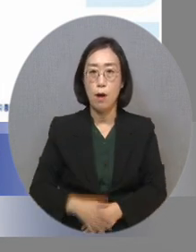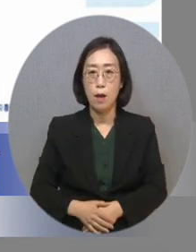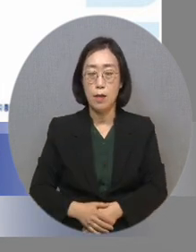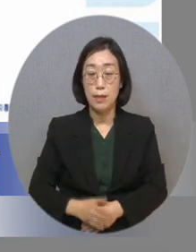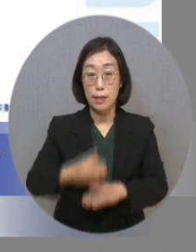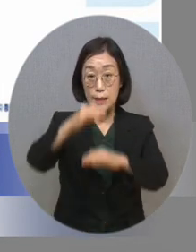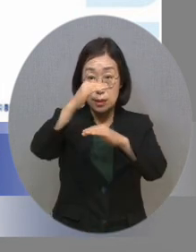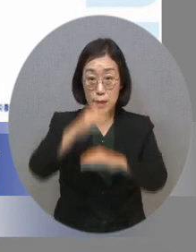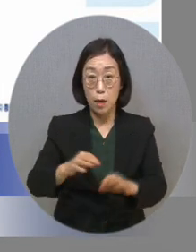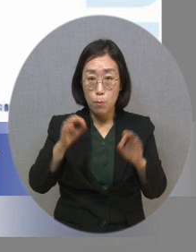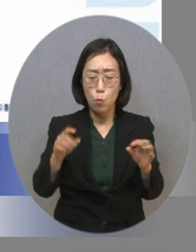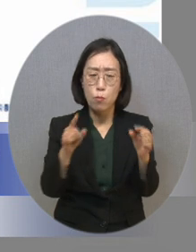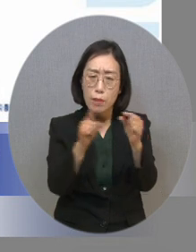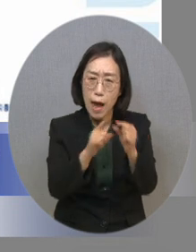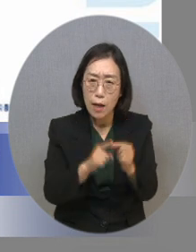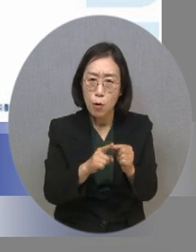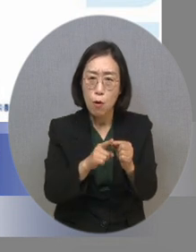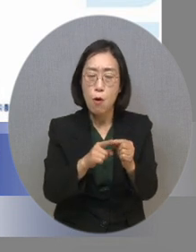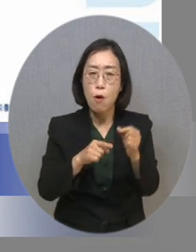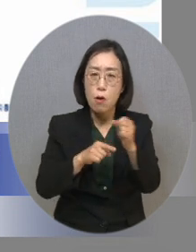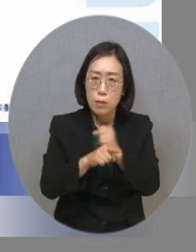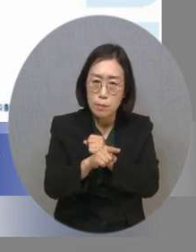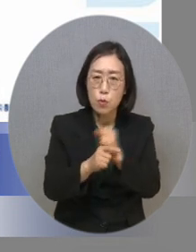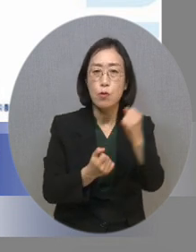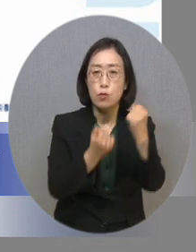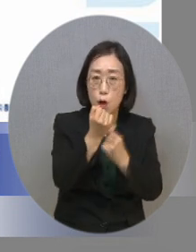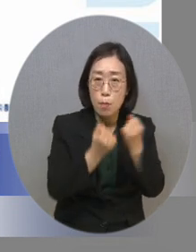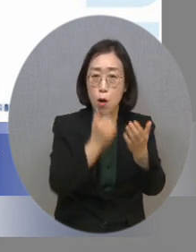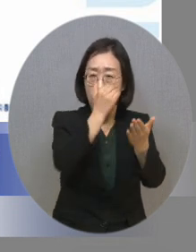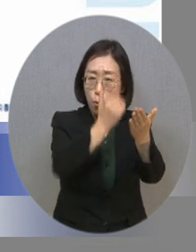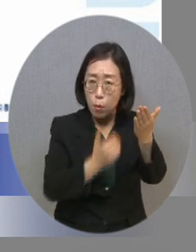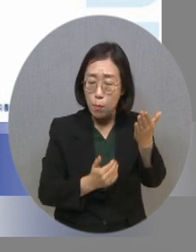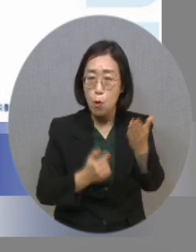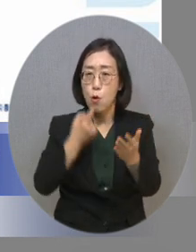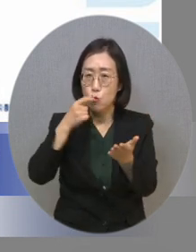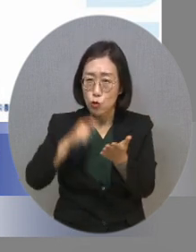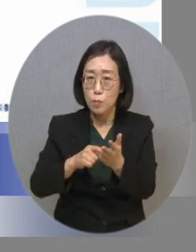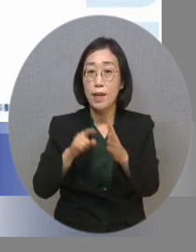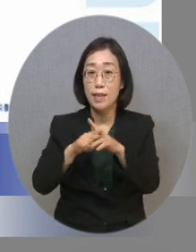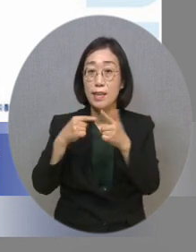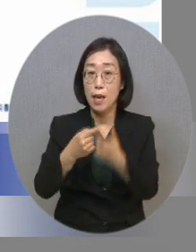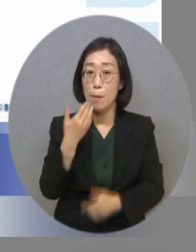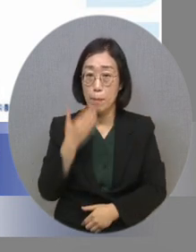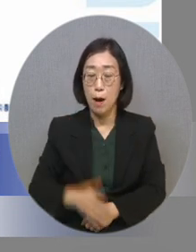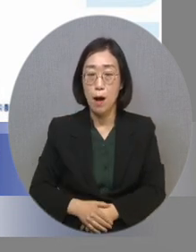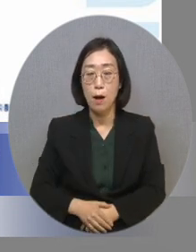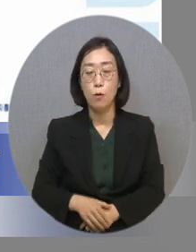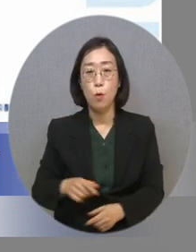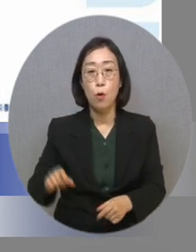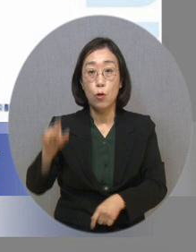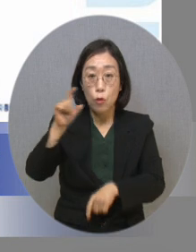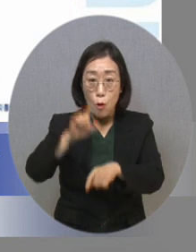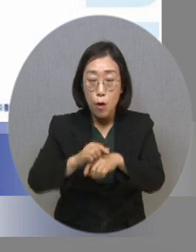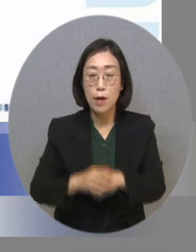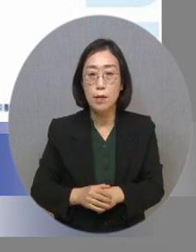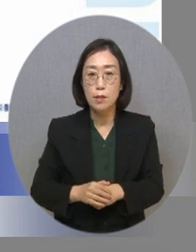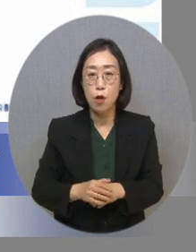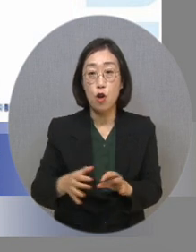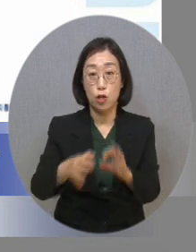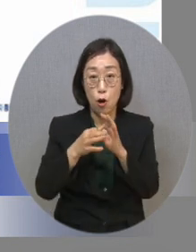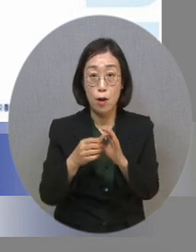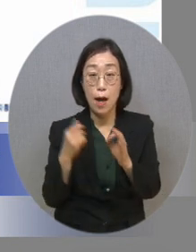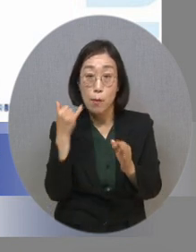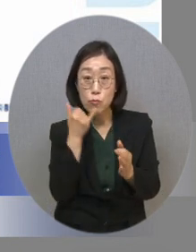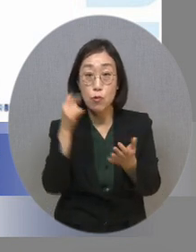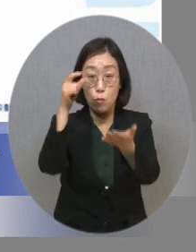누림에 용어 풀이를 맨 앞장에 담아 가이드북에 이해를 두었고 부록에는 시군 장애인부서 연락처를 수록해